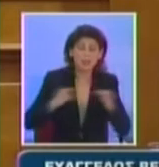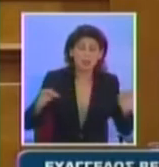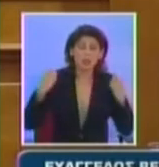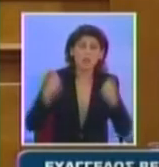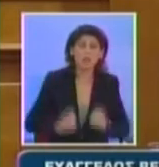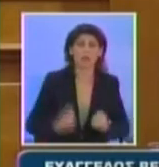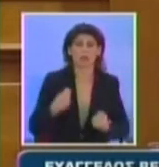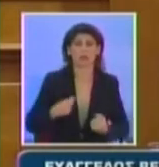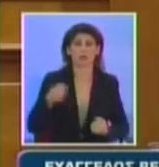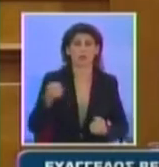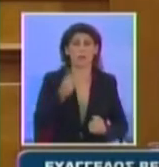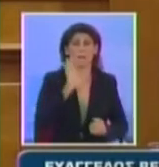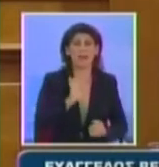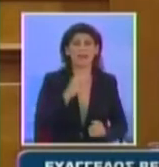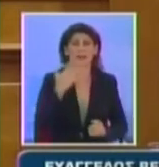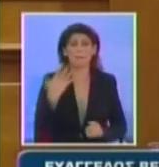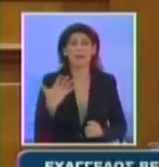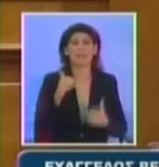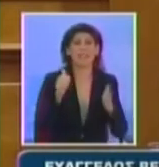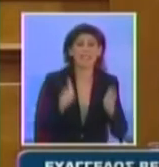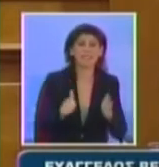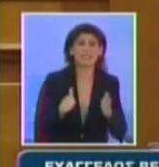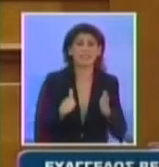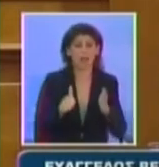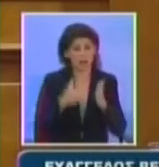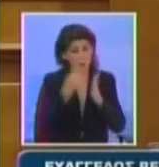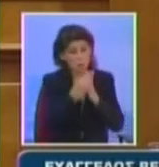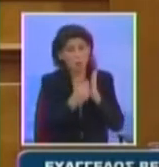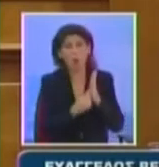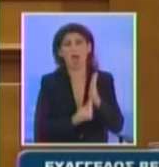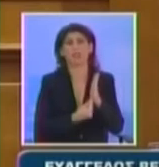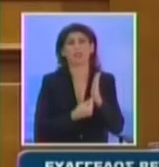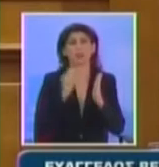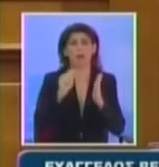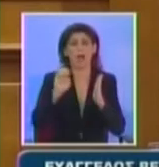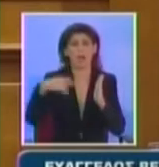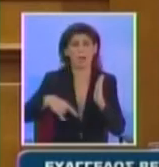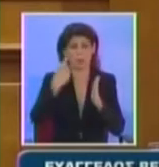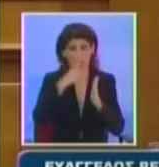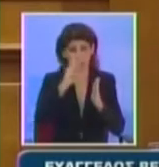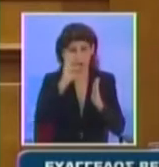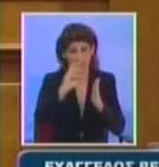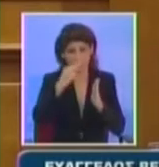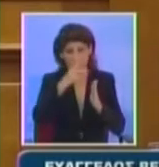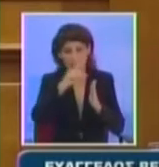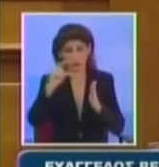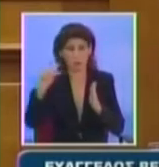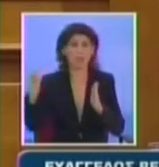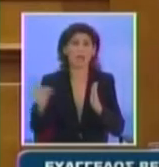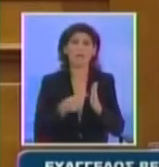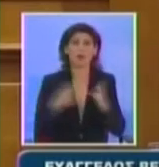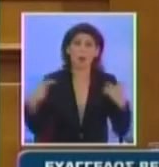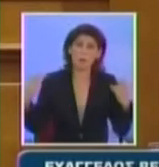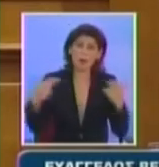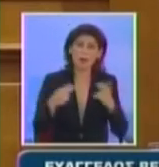δημόσιο χρέος 55-60 ποσοστιών μονάδων του ΕΕΠ από 130 δισεκατομμύρια ευρώ,